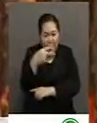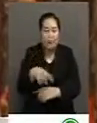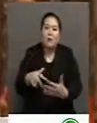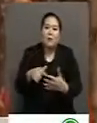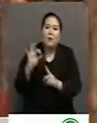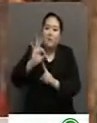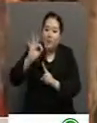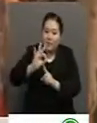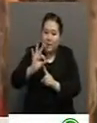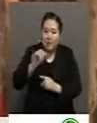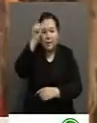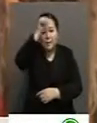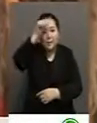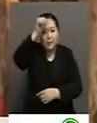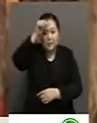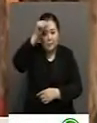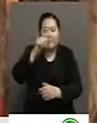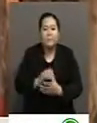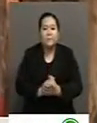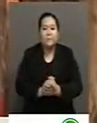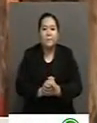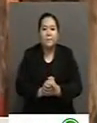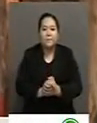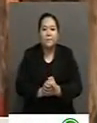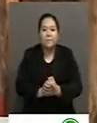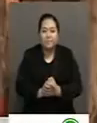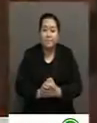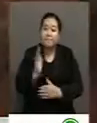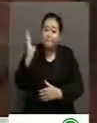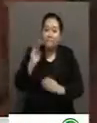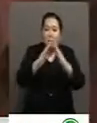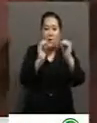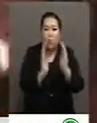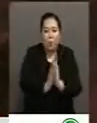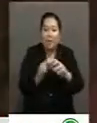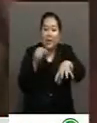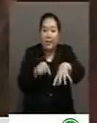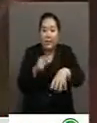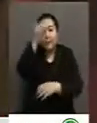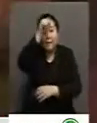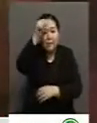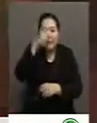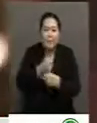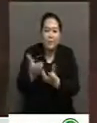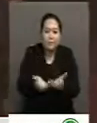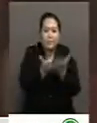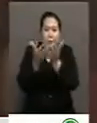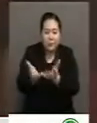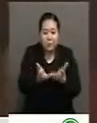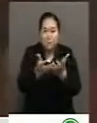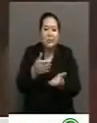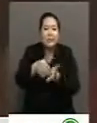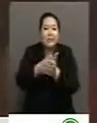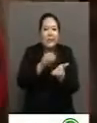ถานนะคะชาวฮินดูกว่า400คนมารวมตัวกันที่วัดสวามีนาราเพื่อที่จะร่วมฉลองเทศกาลโฮลี่โดยการสาดผ